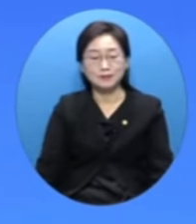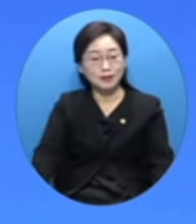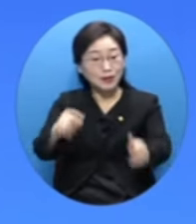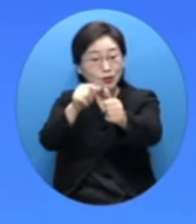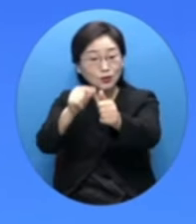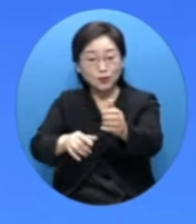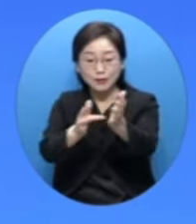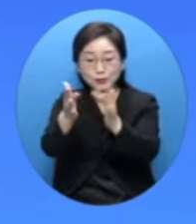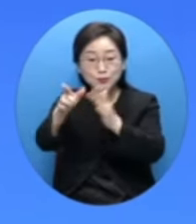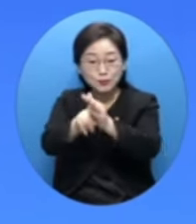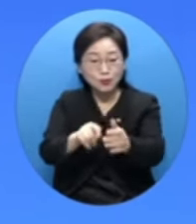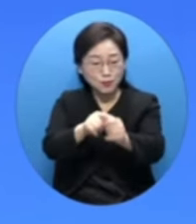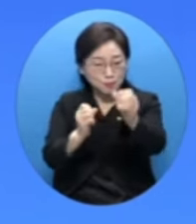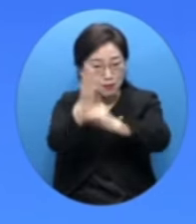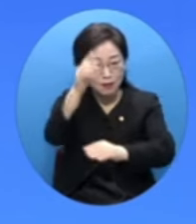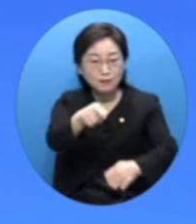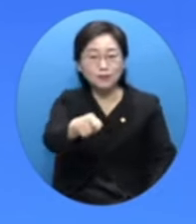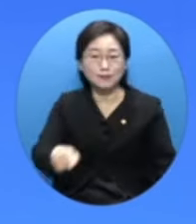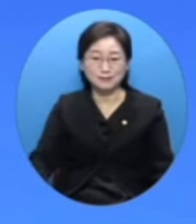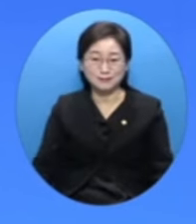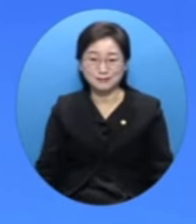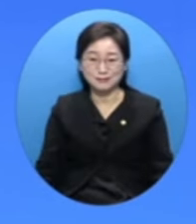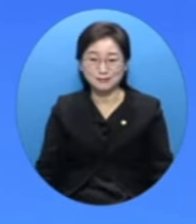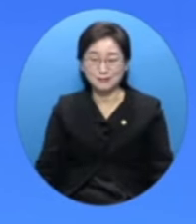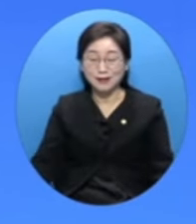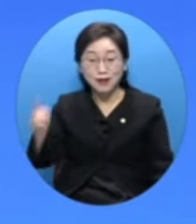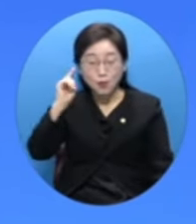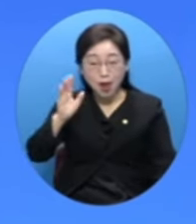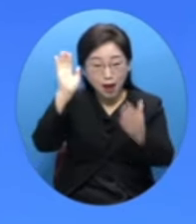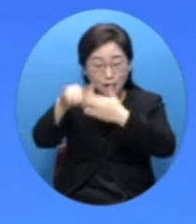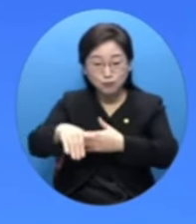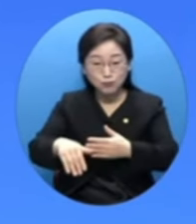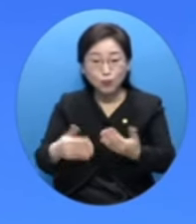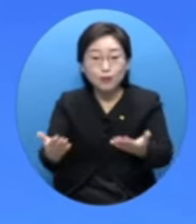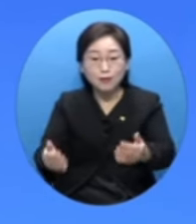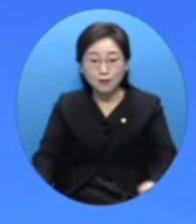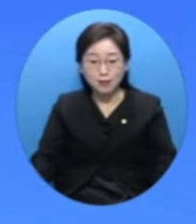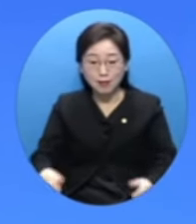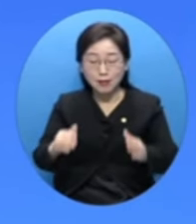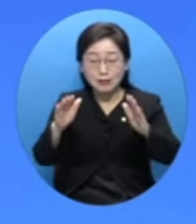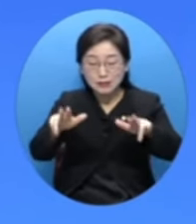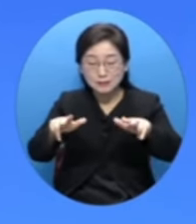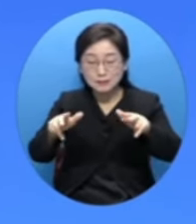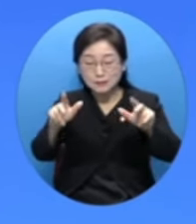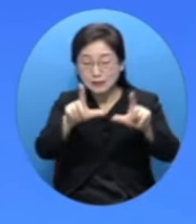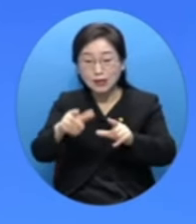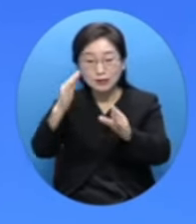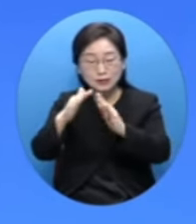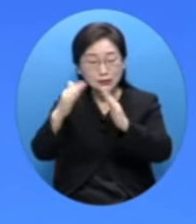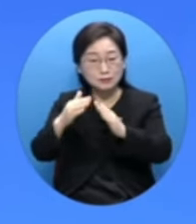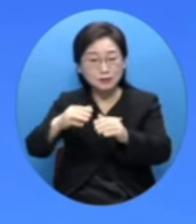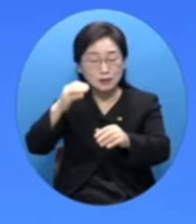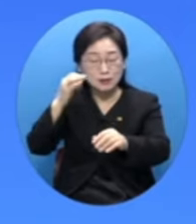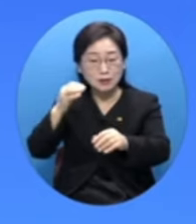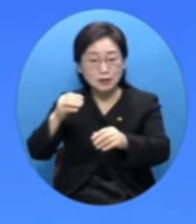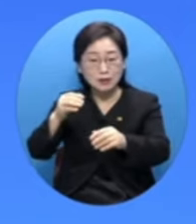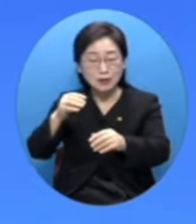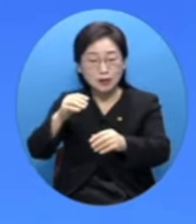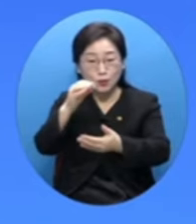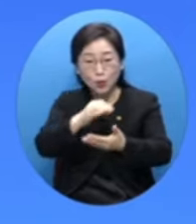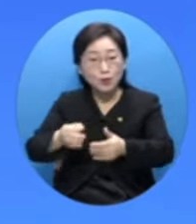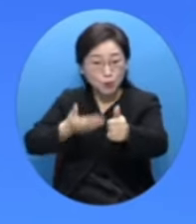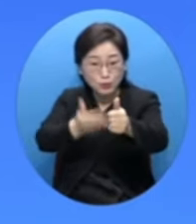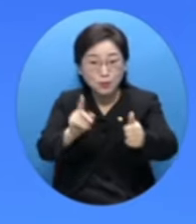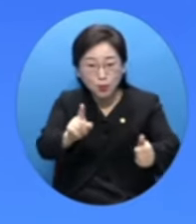예수님에도 그렇게 믿냐고 대책도 없이 살고 있는 집을 바치냐고. 그 누구도 형제들이 참